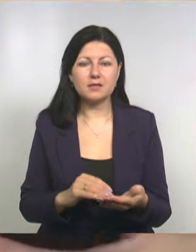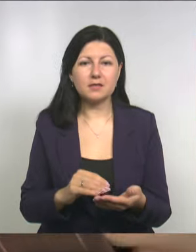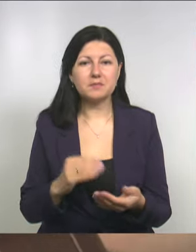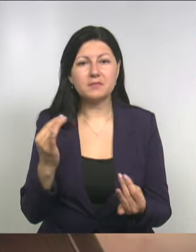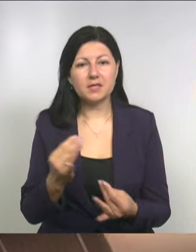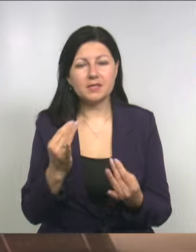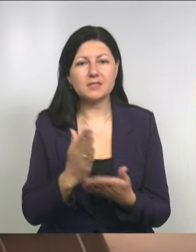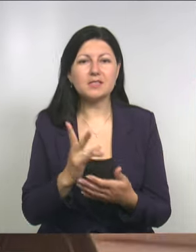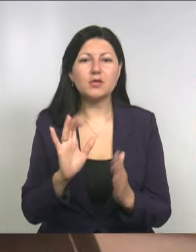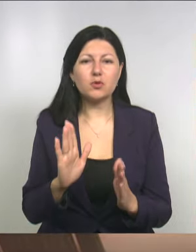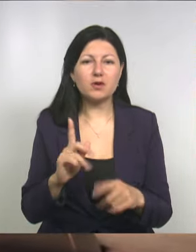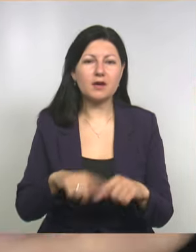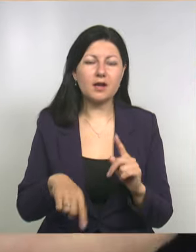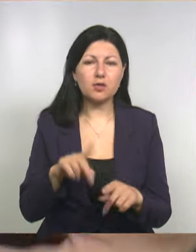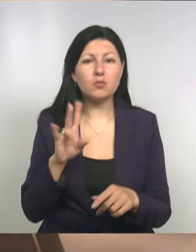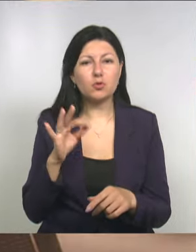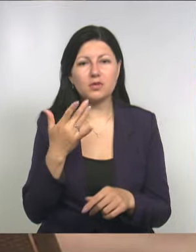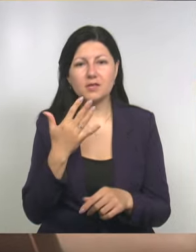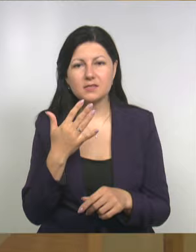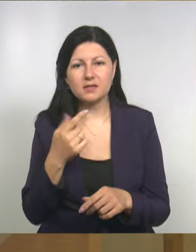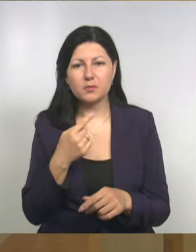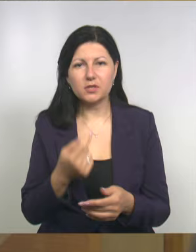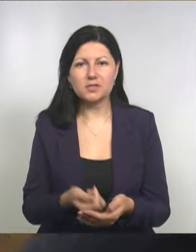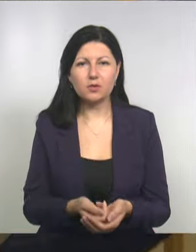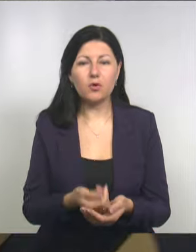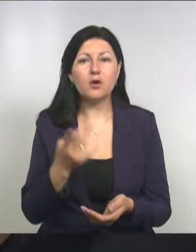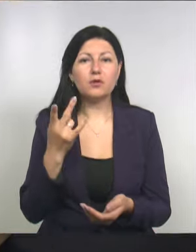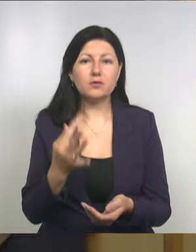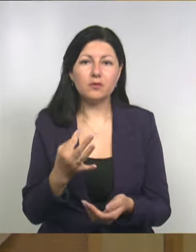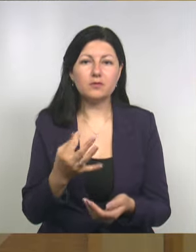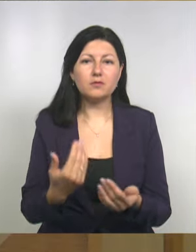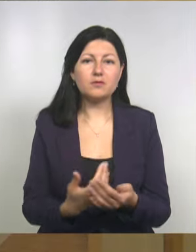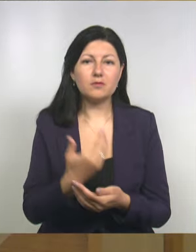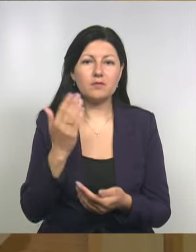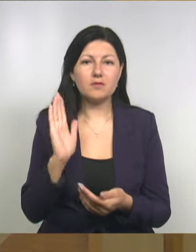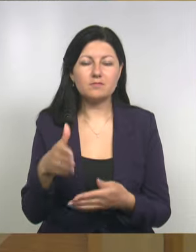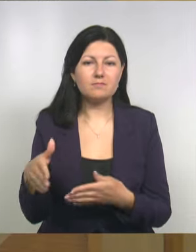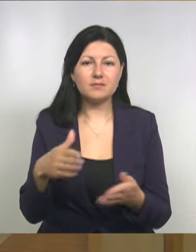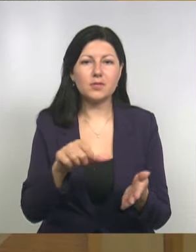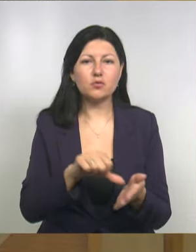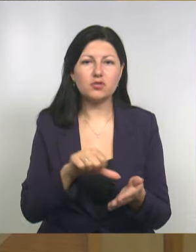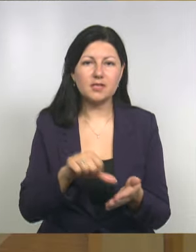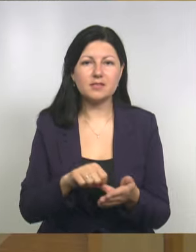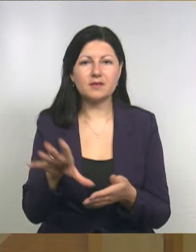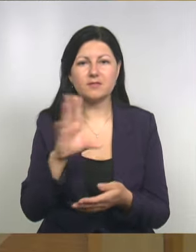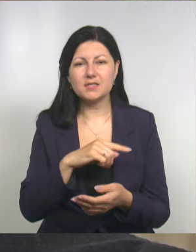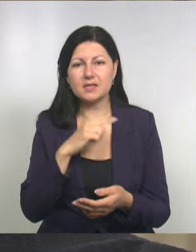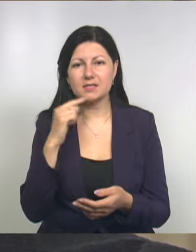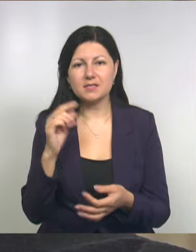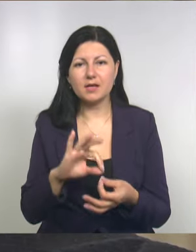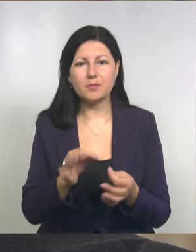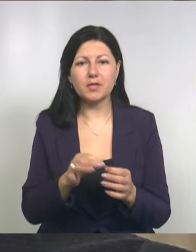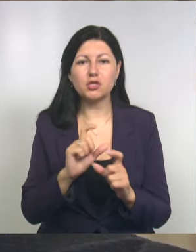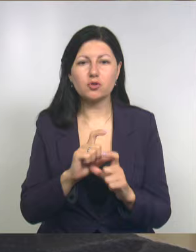Интерес есть не только к родному, но и иностранному языку. Но прежде он снова пройдет путь участника Всероссийской олимпиады школьников